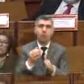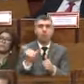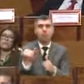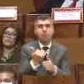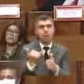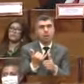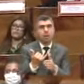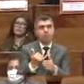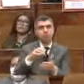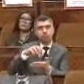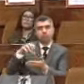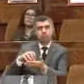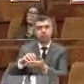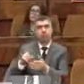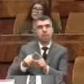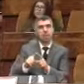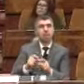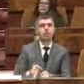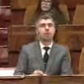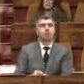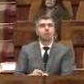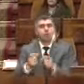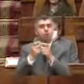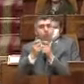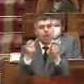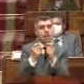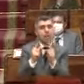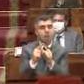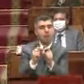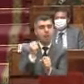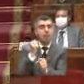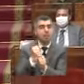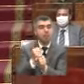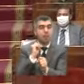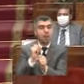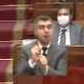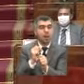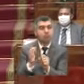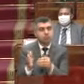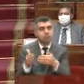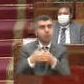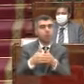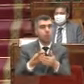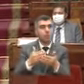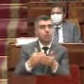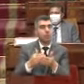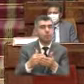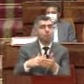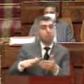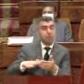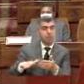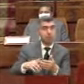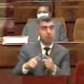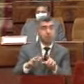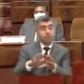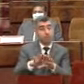الأحياء، لهاد الورشات وهاد المعامل غير المهيكله داخل المدن. راه الارض السيد